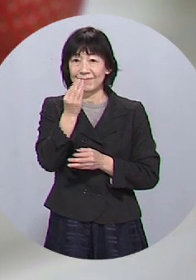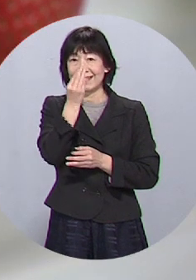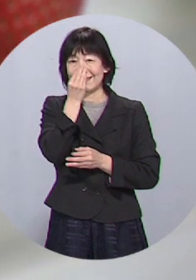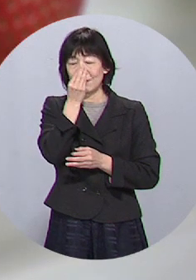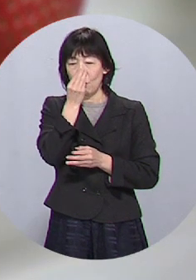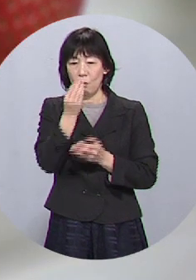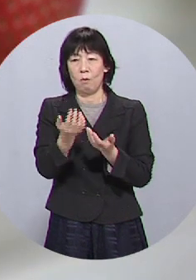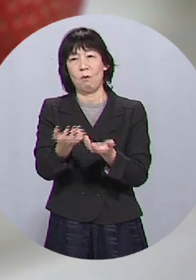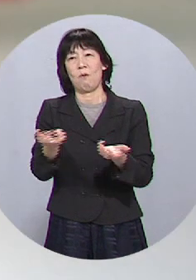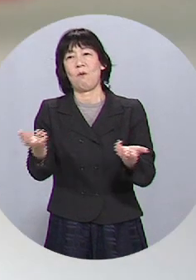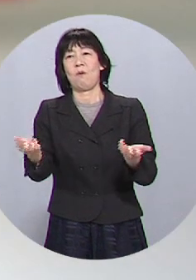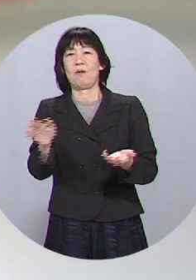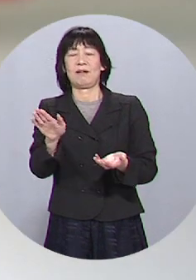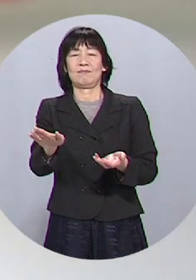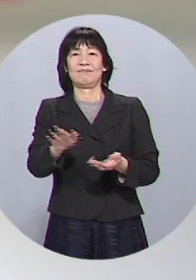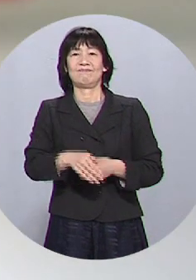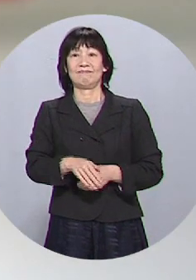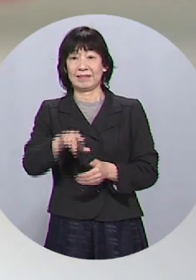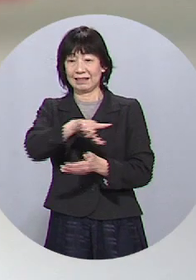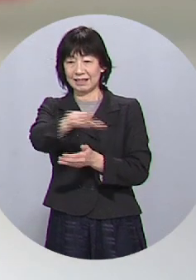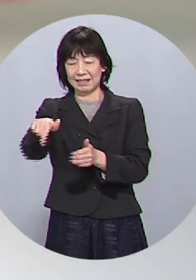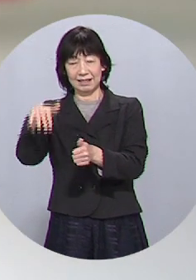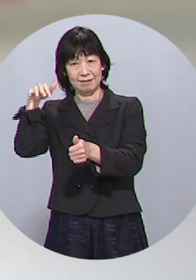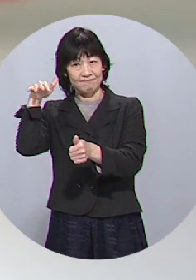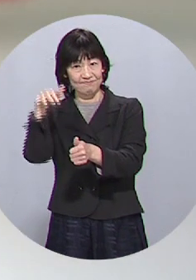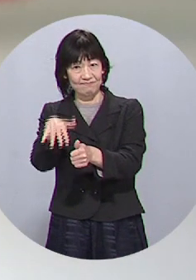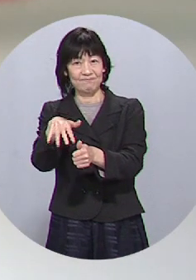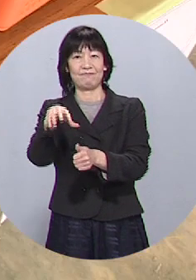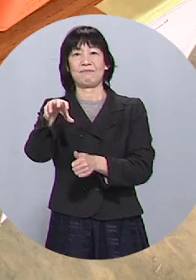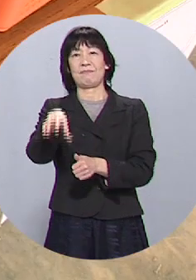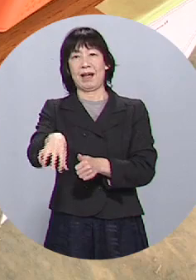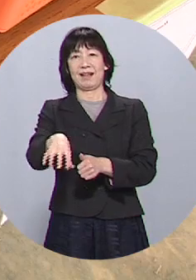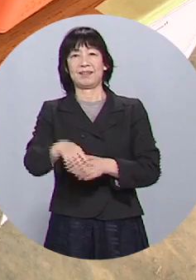大人気です。 おいしそうですね。